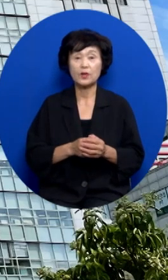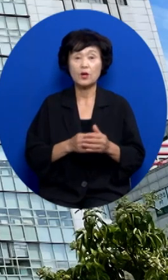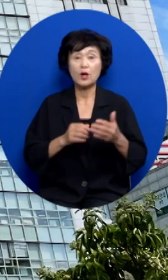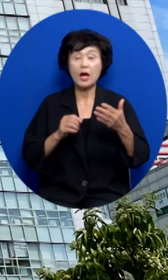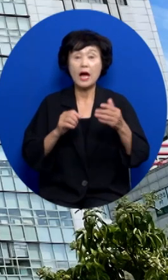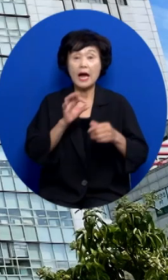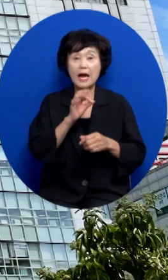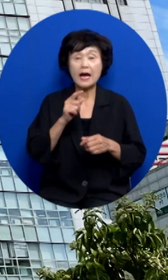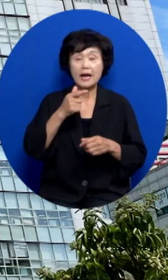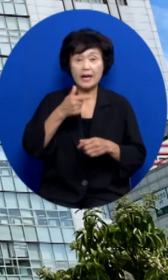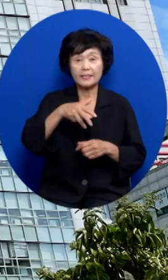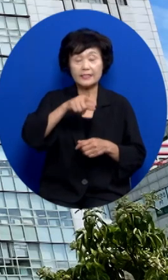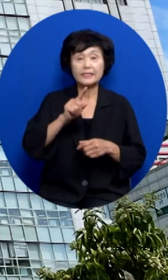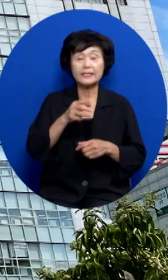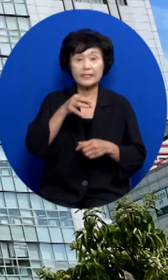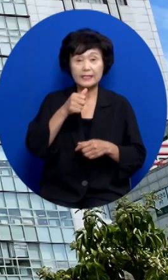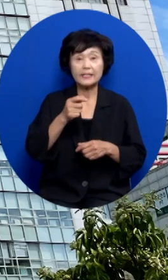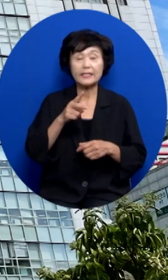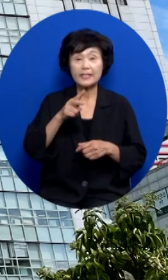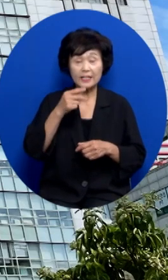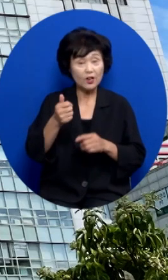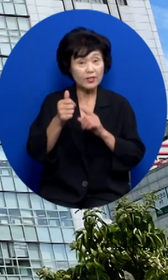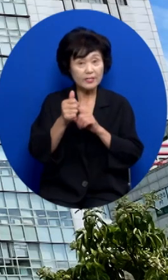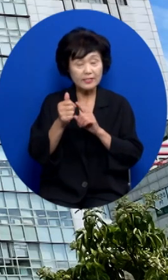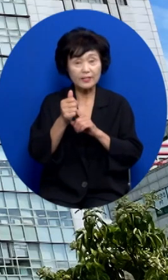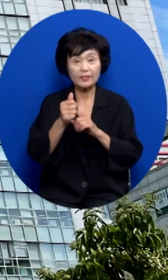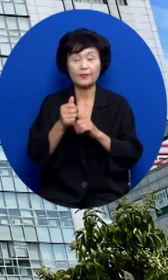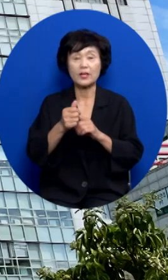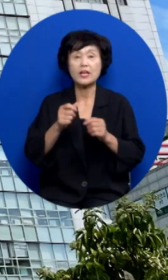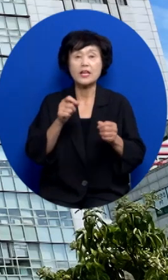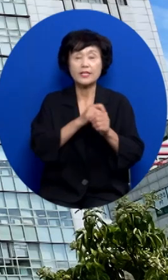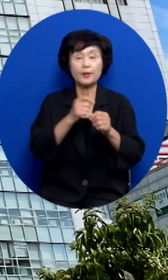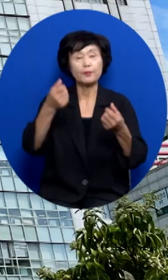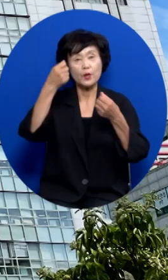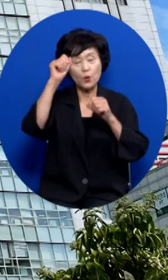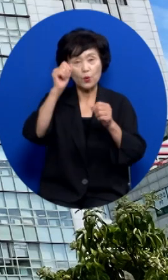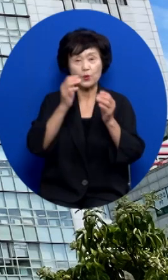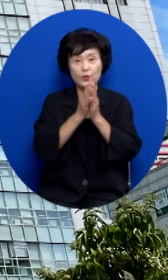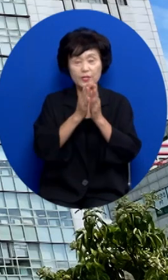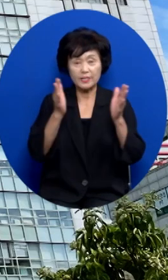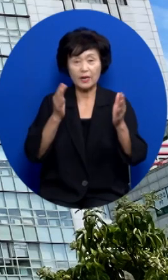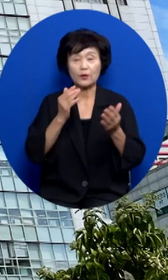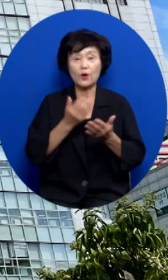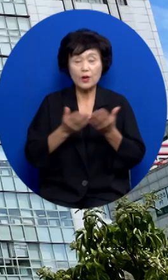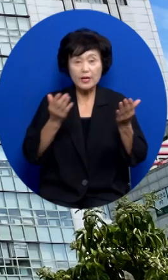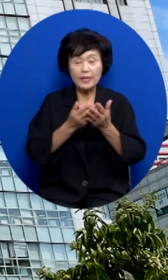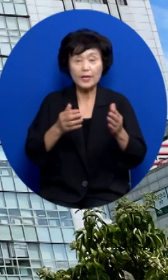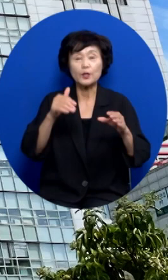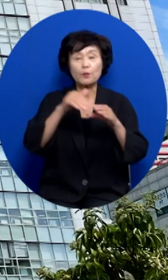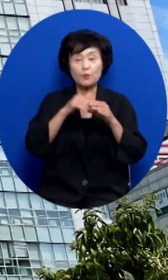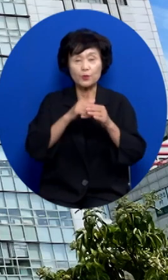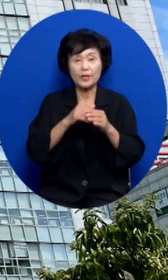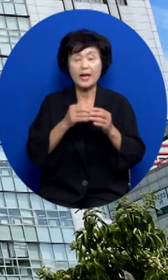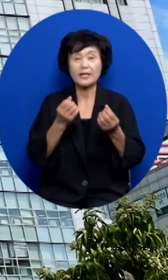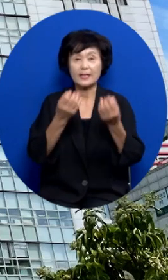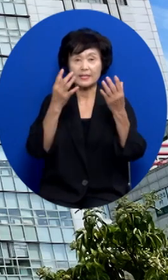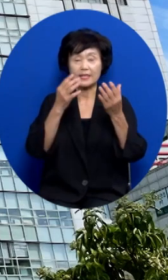진행되는 기부마라톤 대회 2023 에너지 히어로 레이스 특별 공연을 시작으로 나눔 문화 전파에 나설